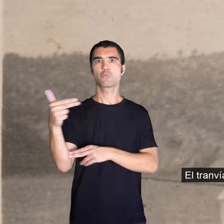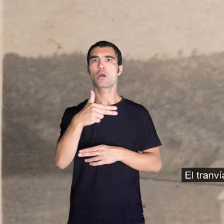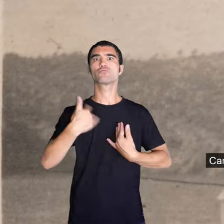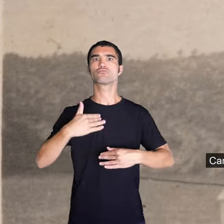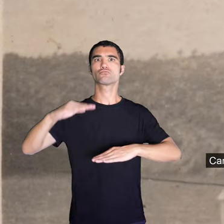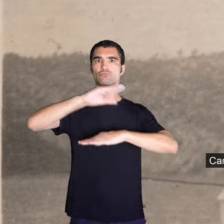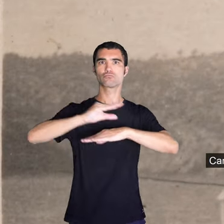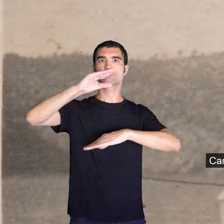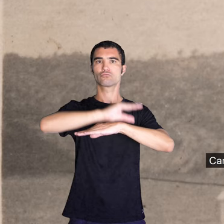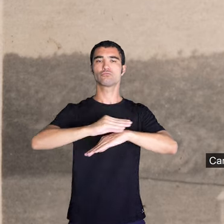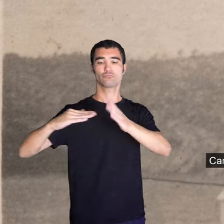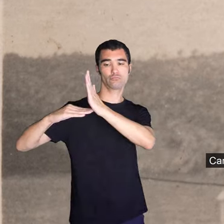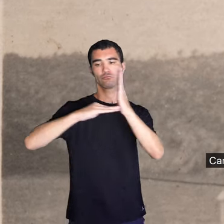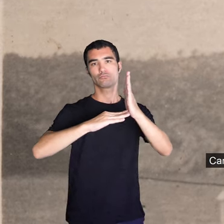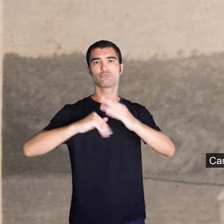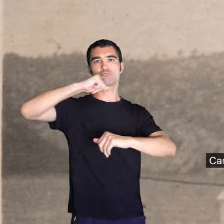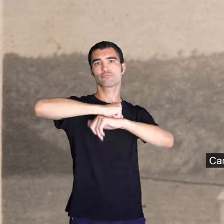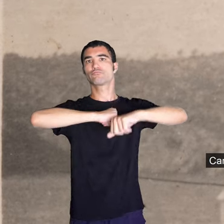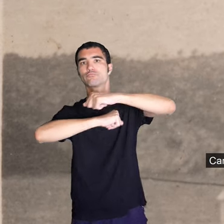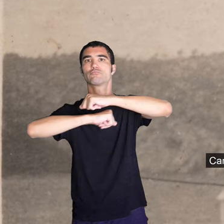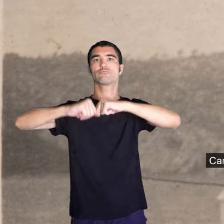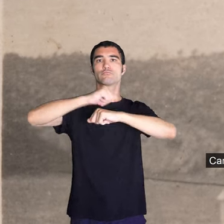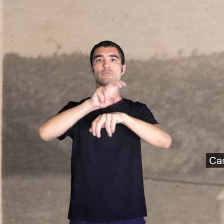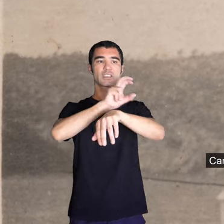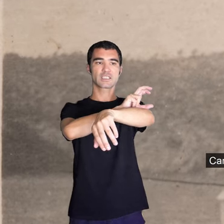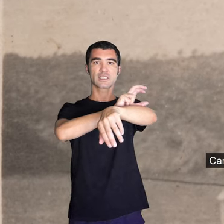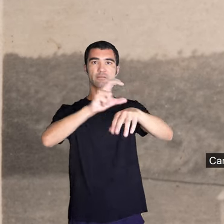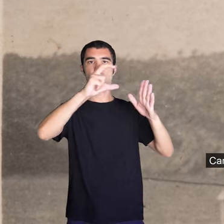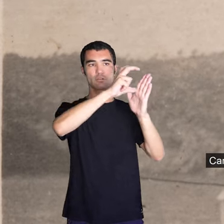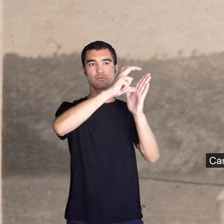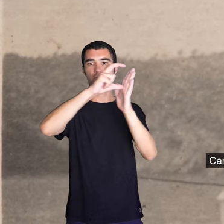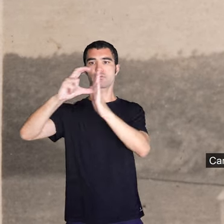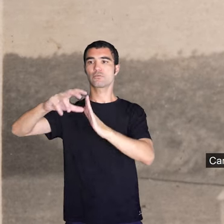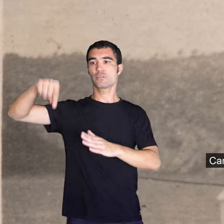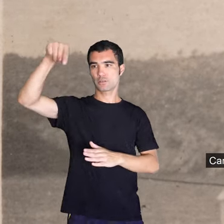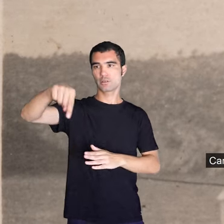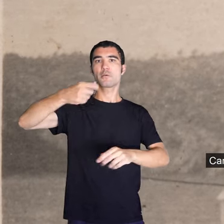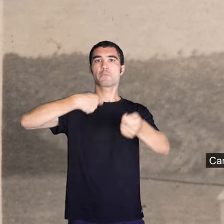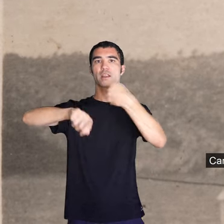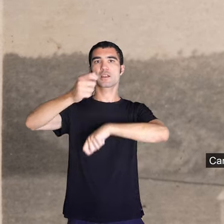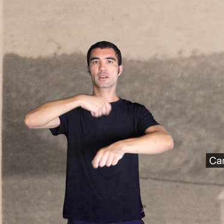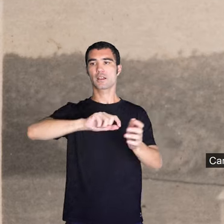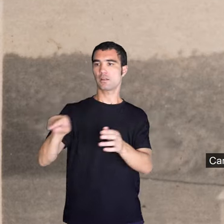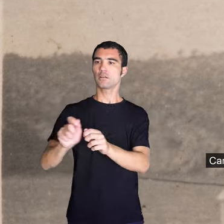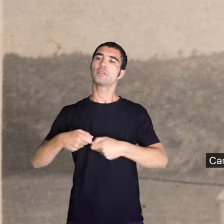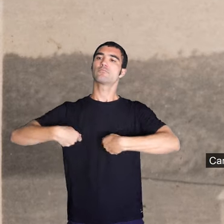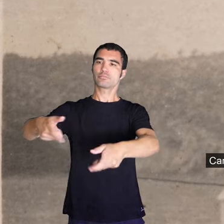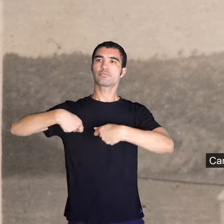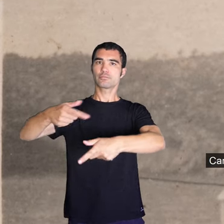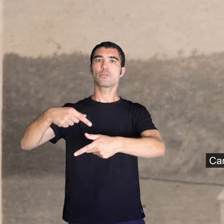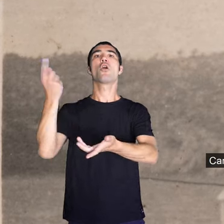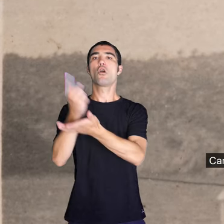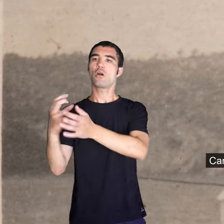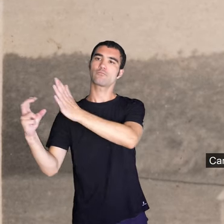caixons. Carregaven la vagoneta, el tramvia la deixava davant del mercat i descarregaven i llavors se'n tornava